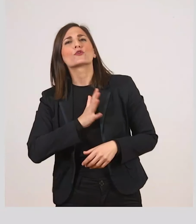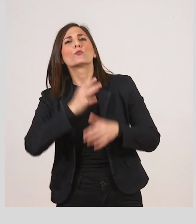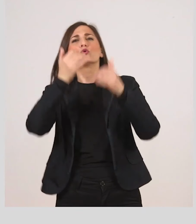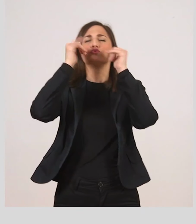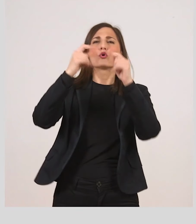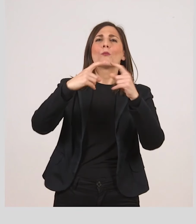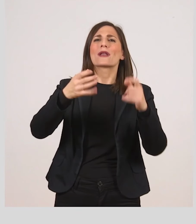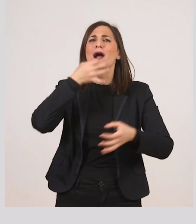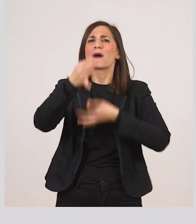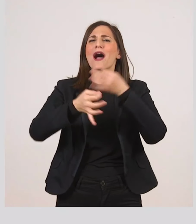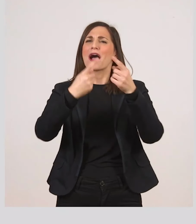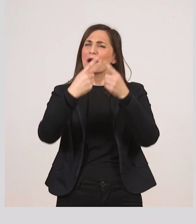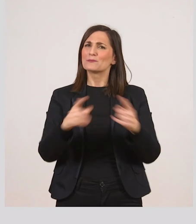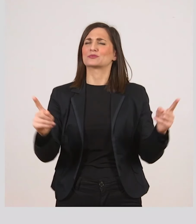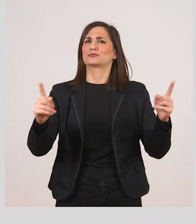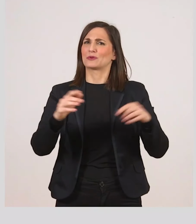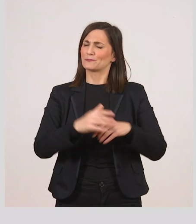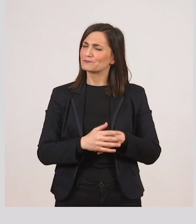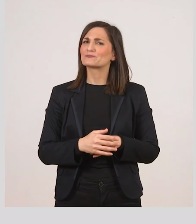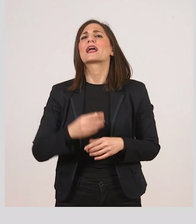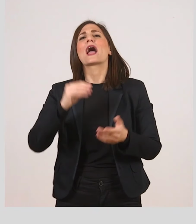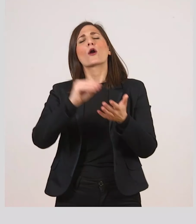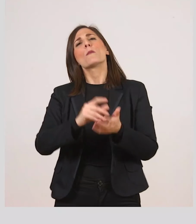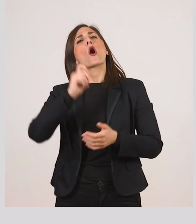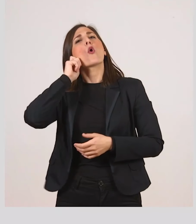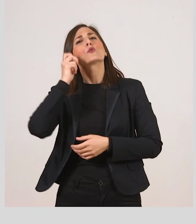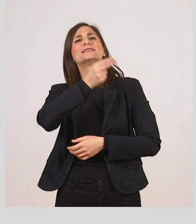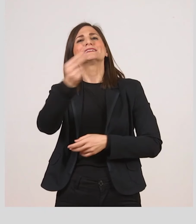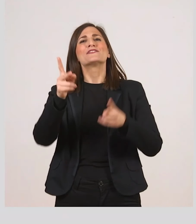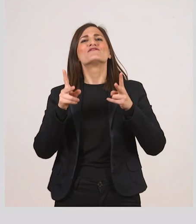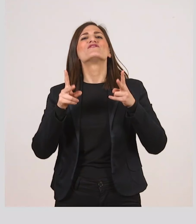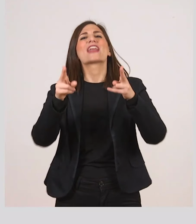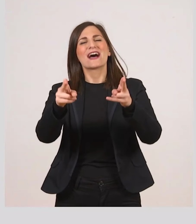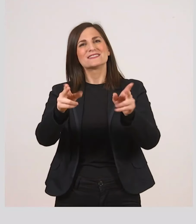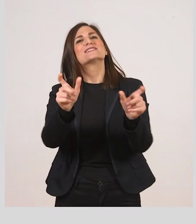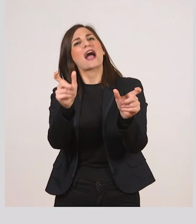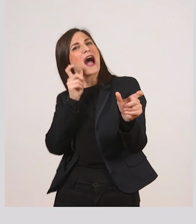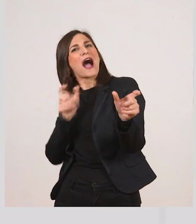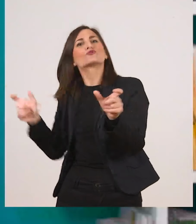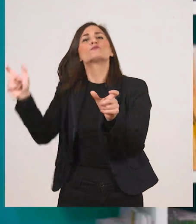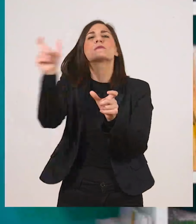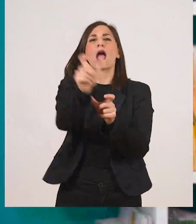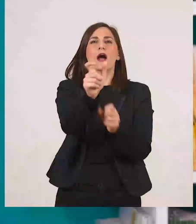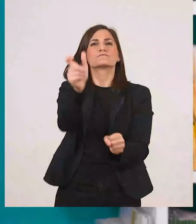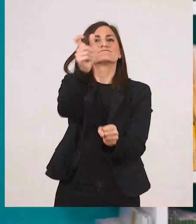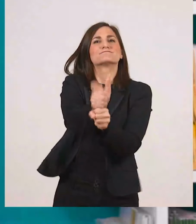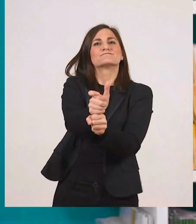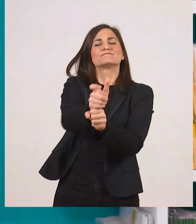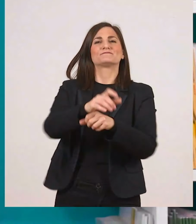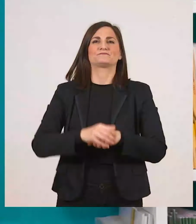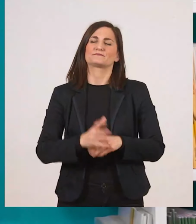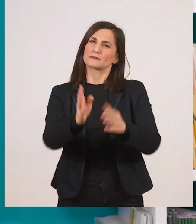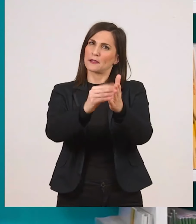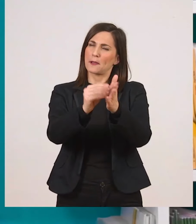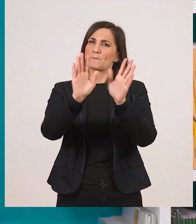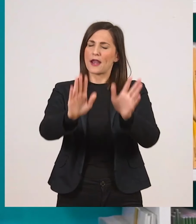με άλλο τρόπο. Και επίσης με τις αντωνυμίες αντικαθιστώ και ονοματικές φράσεις. Για να γράψουμε ένα παράδειγμα.